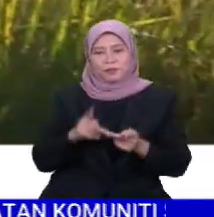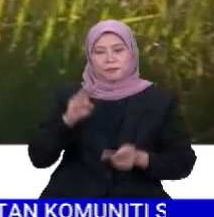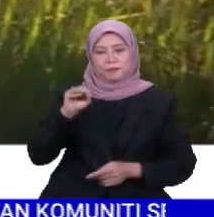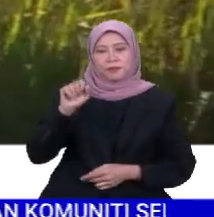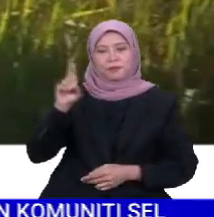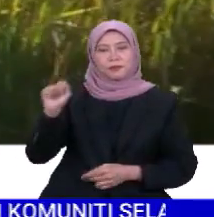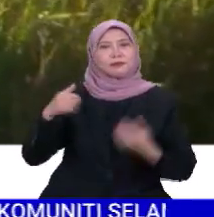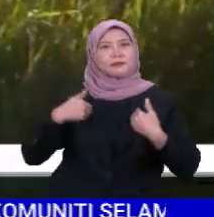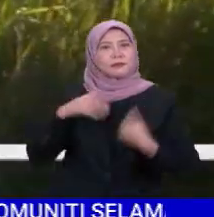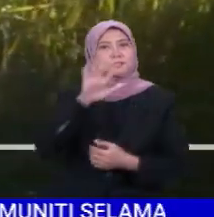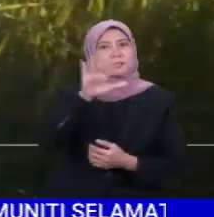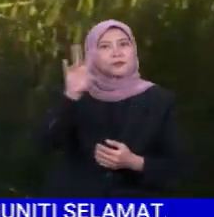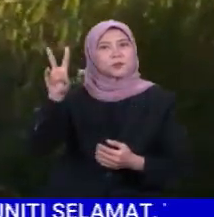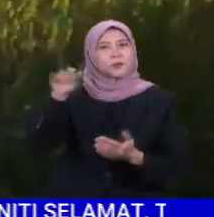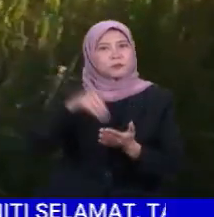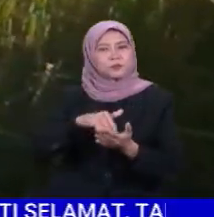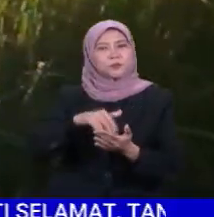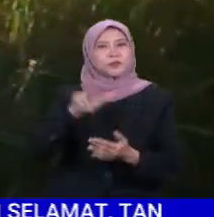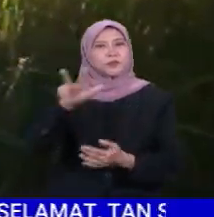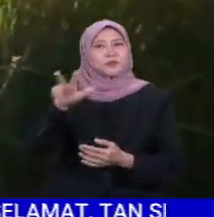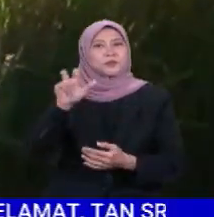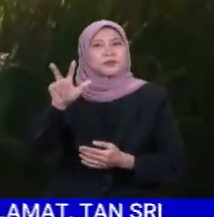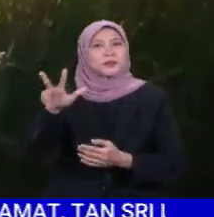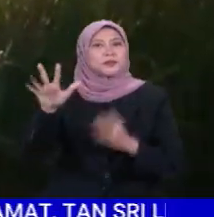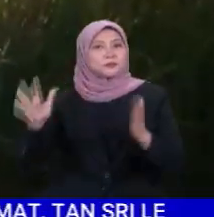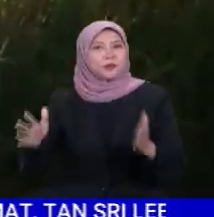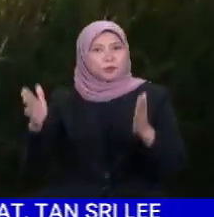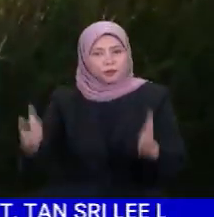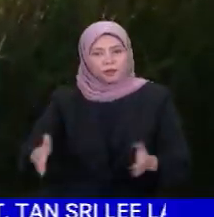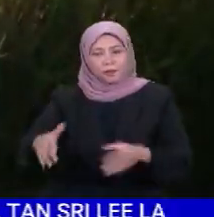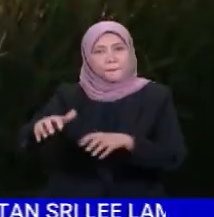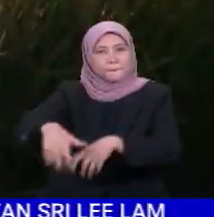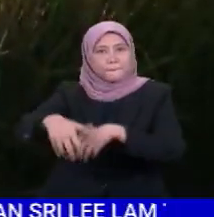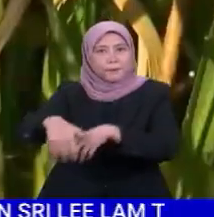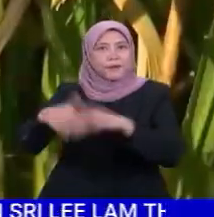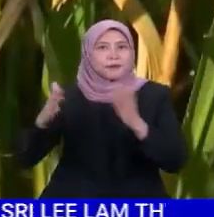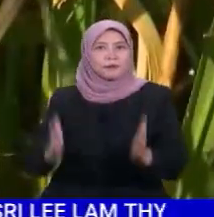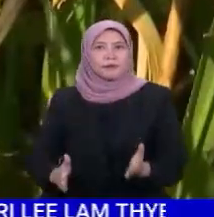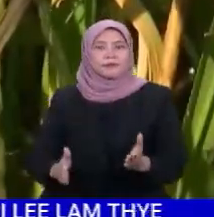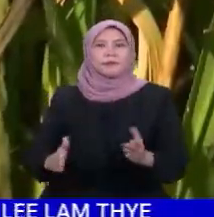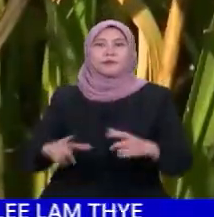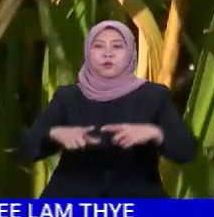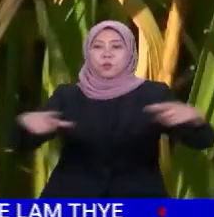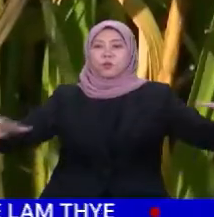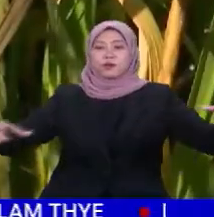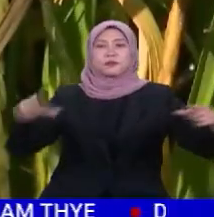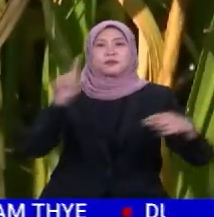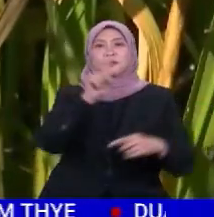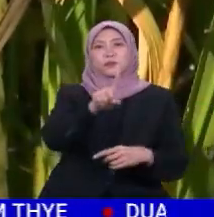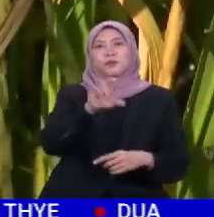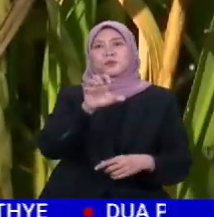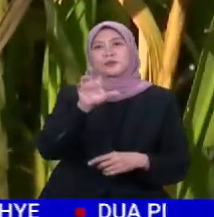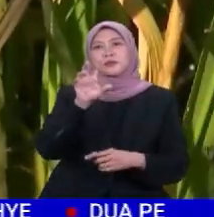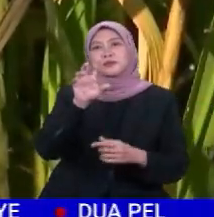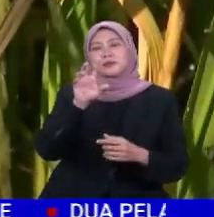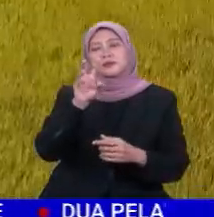ramai 57613 lima orang peladang mengusapkan sawah seluas 100600